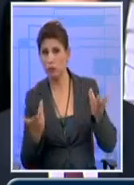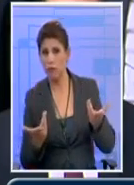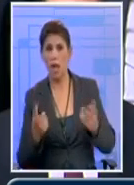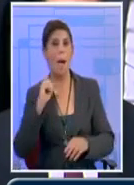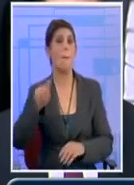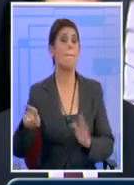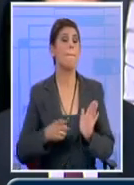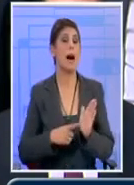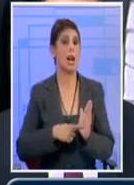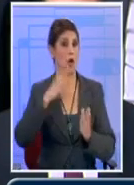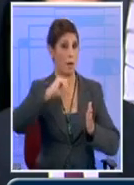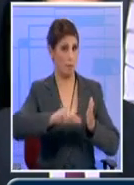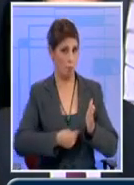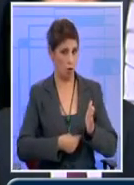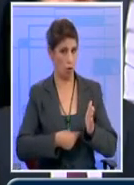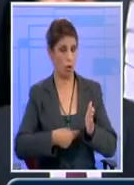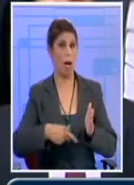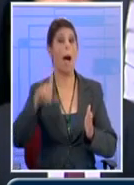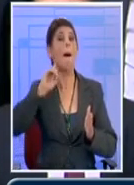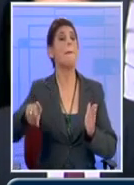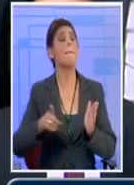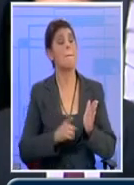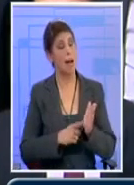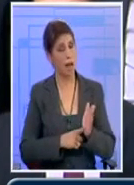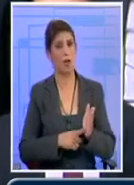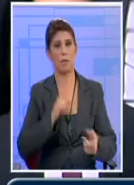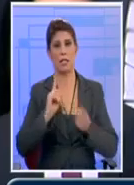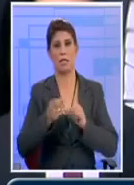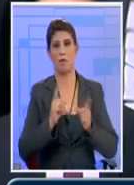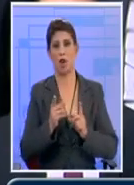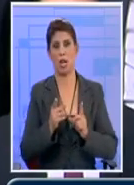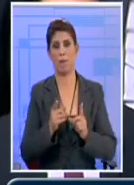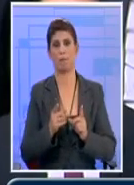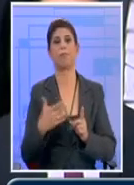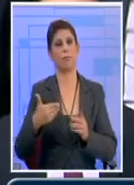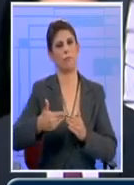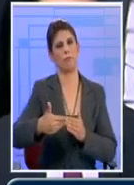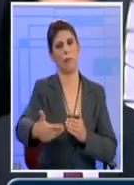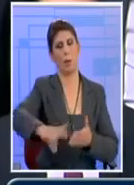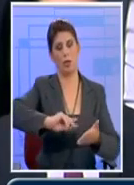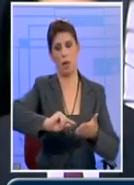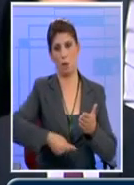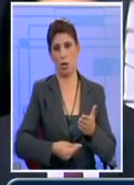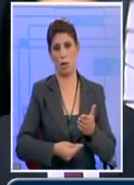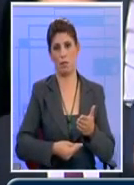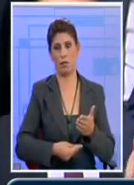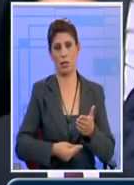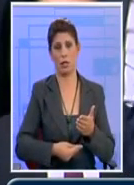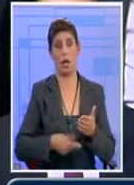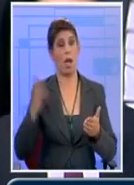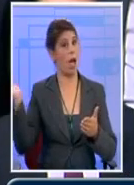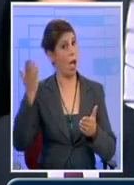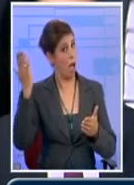τα μνημόνια λοιπόν, παράνομη και η συμφωνία την οποία πρόκειται να υπογράψετε,